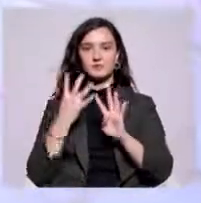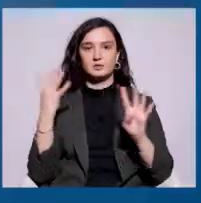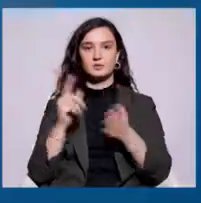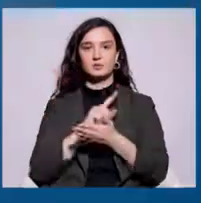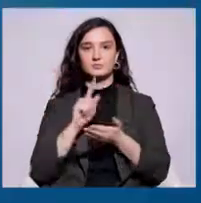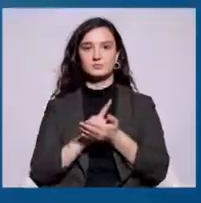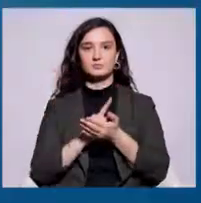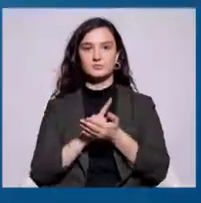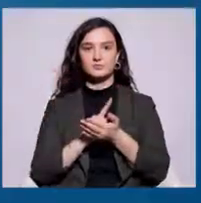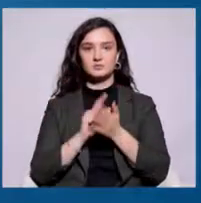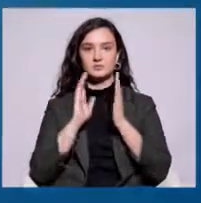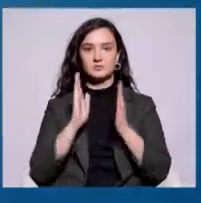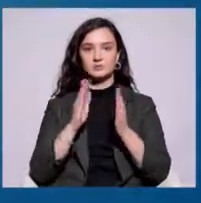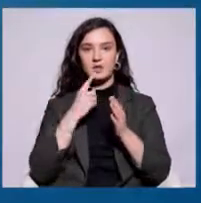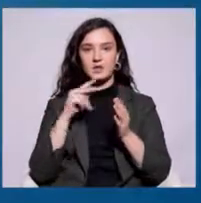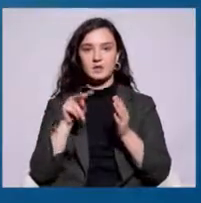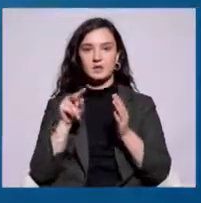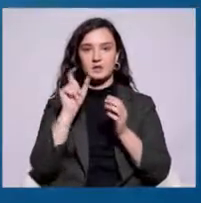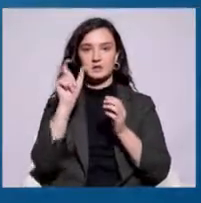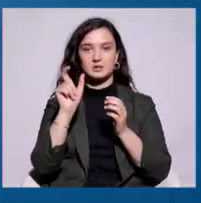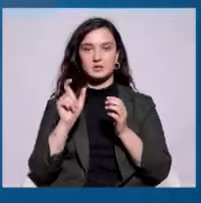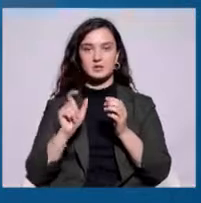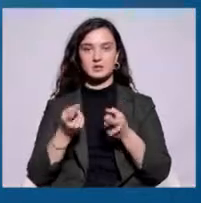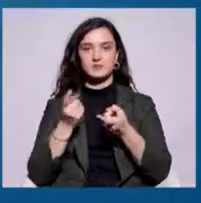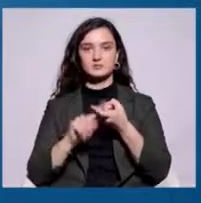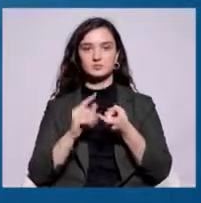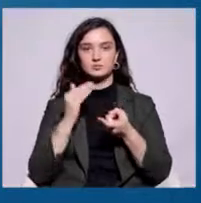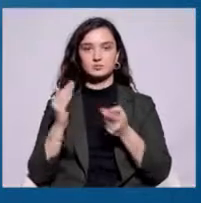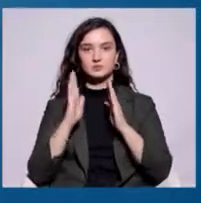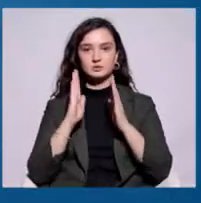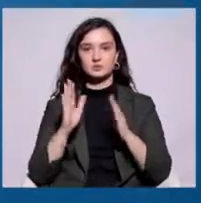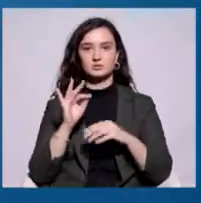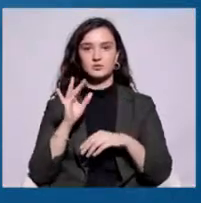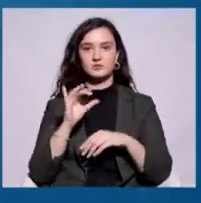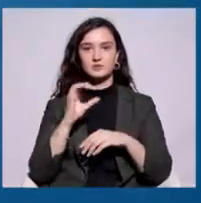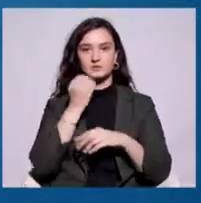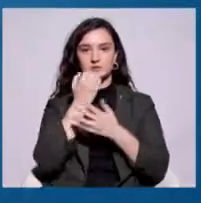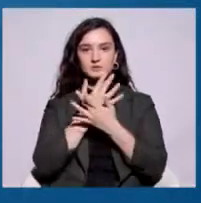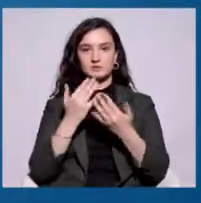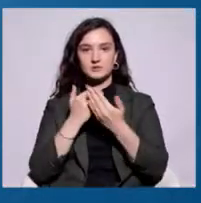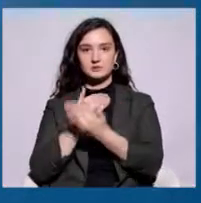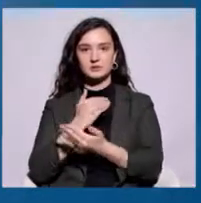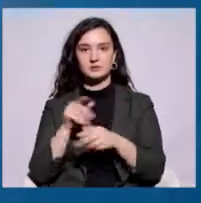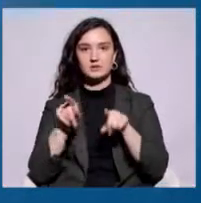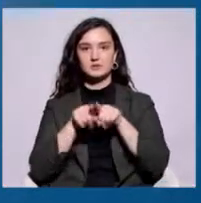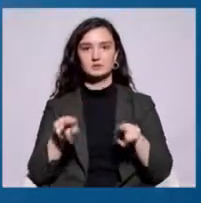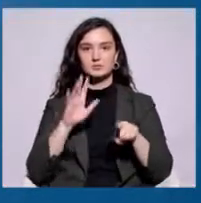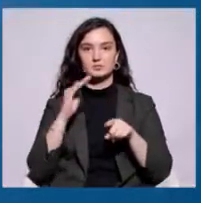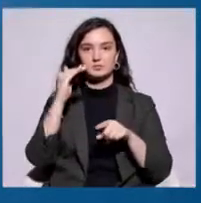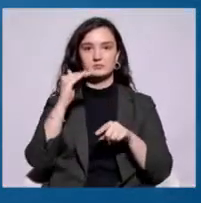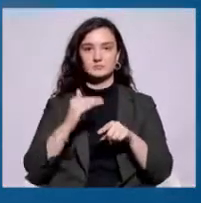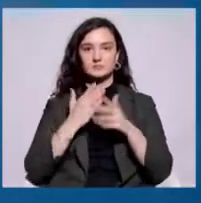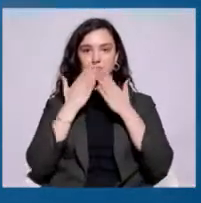რიგში აუცილებლად გავიგრძელოთ ლექსიკას, რომელიც დაკავშირებული იქნება ოფისის ნივთებთან, ასევე